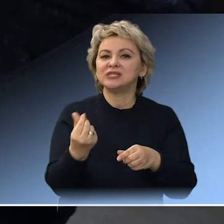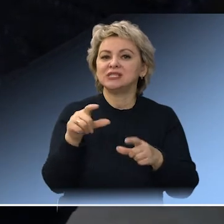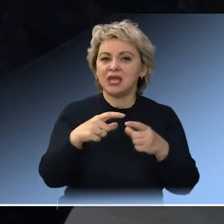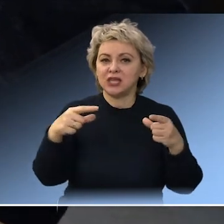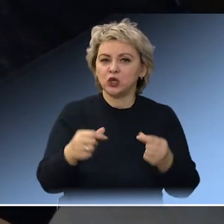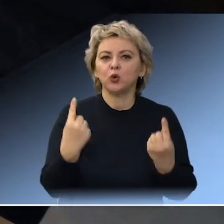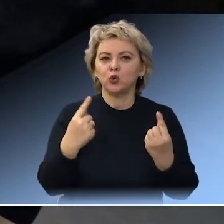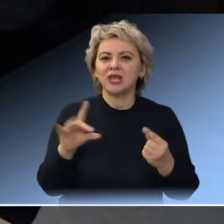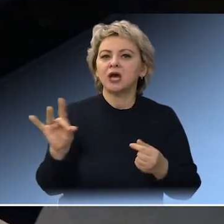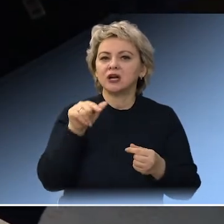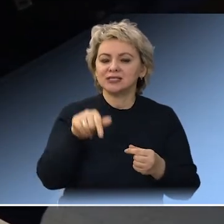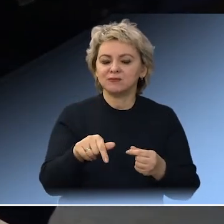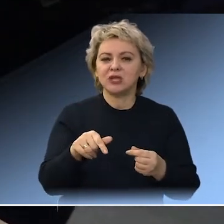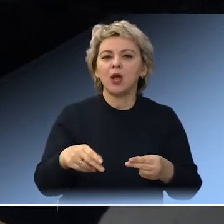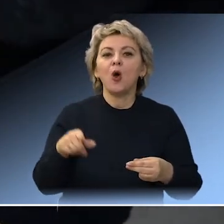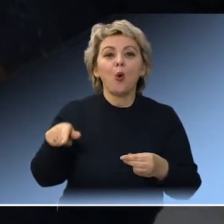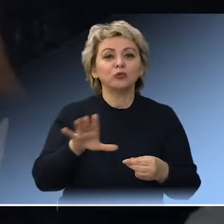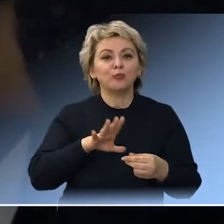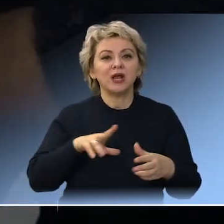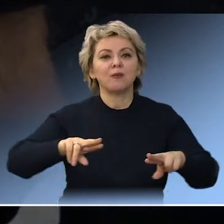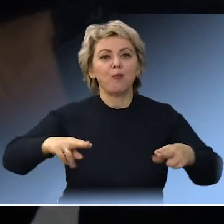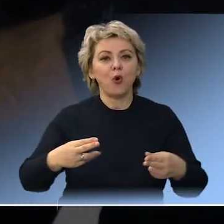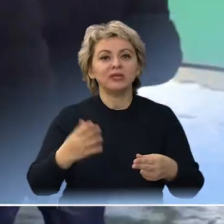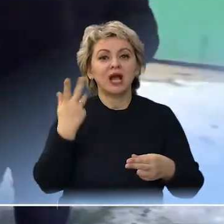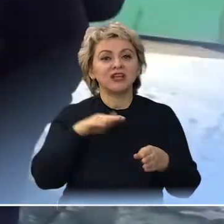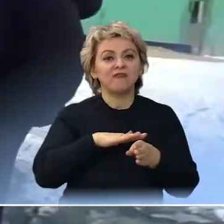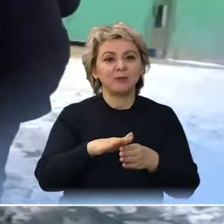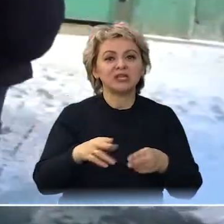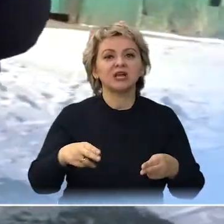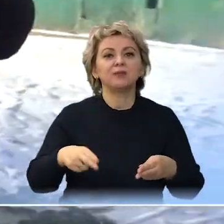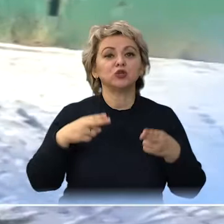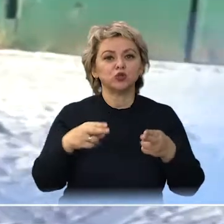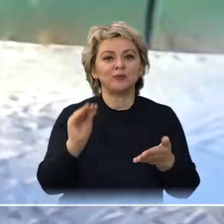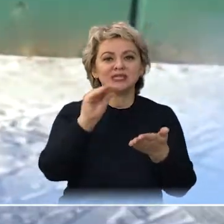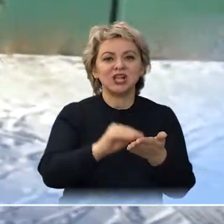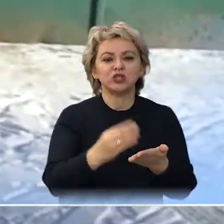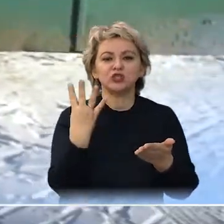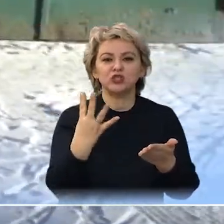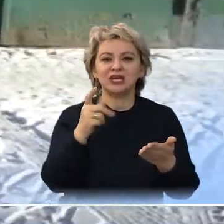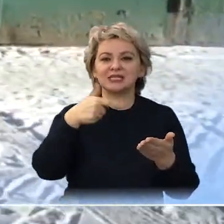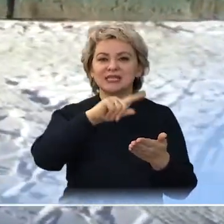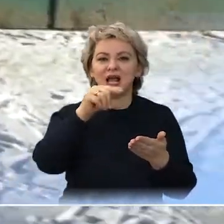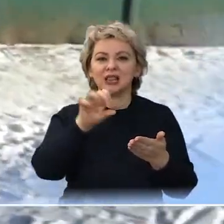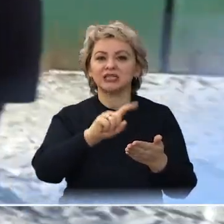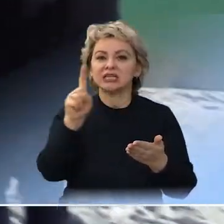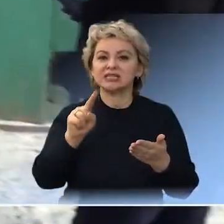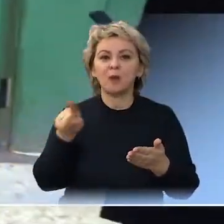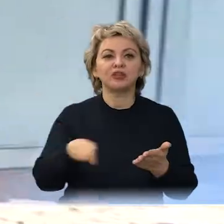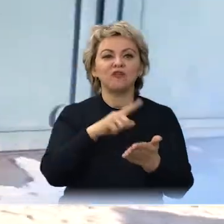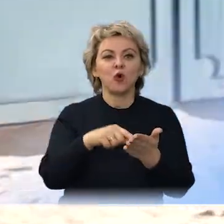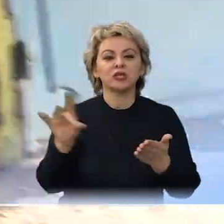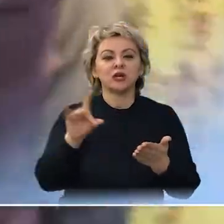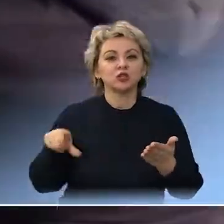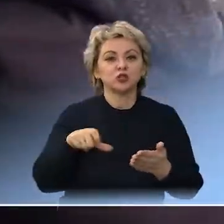в крупном размере. Злоумышленник был пойман при совершении преступления. Он успел заложить 4 закладки в западном районе города